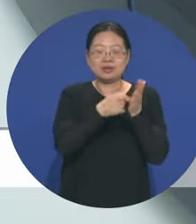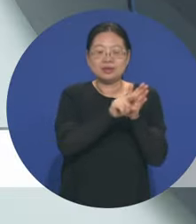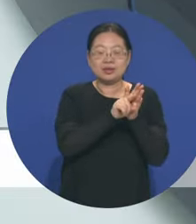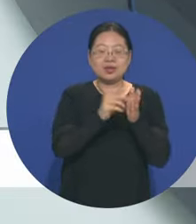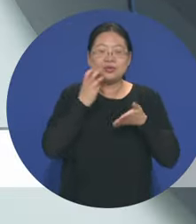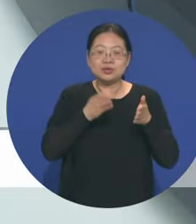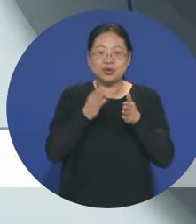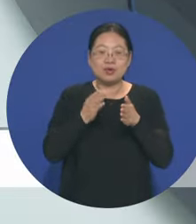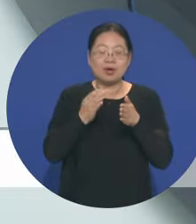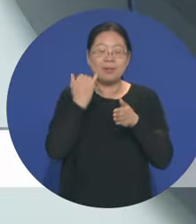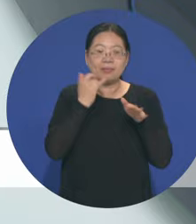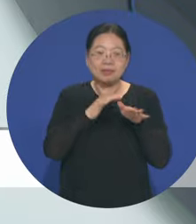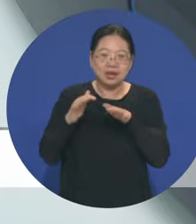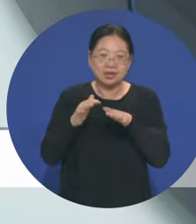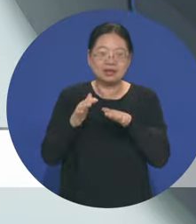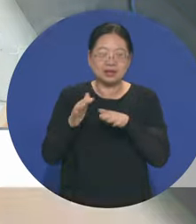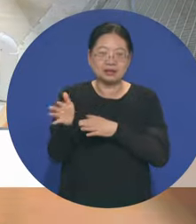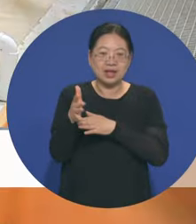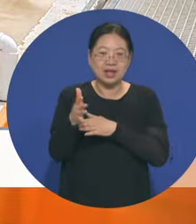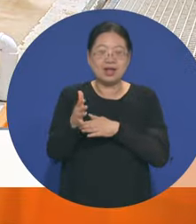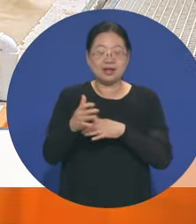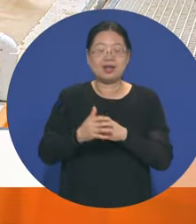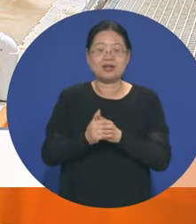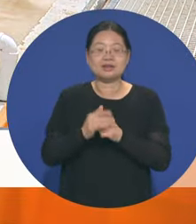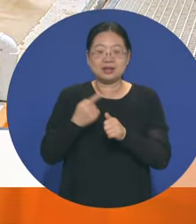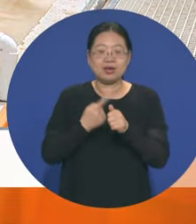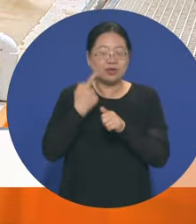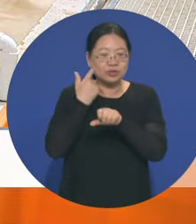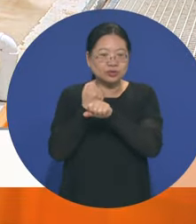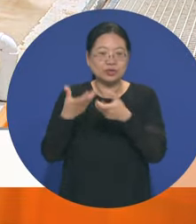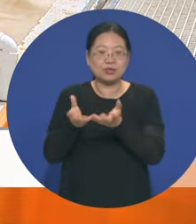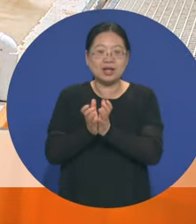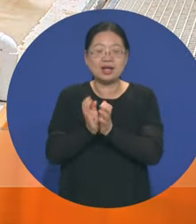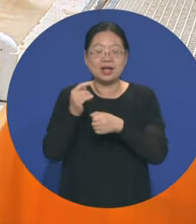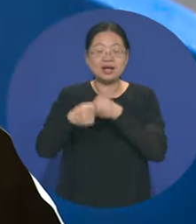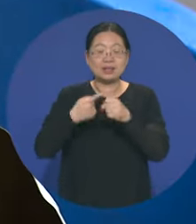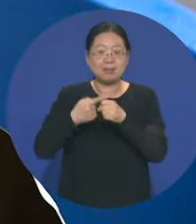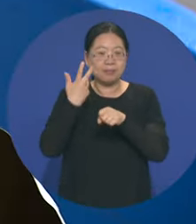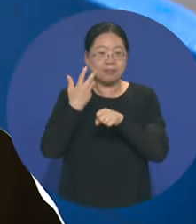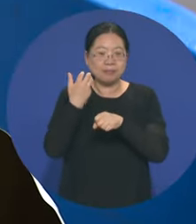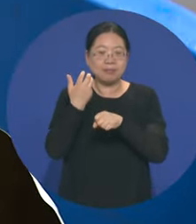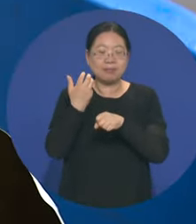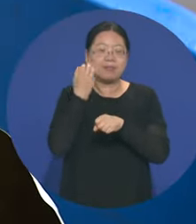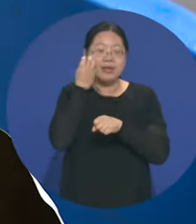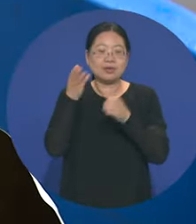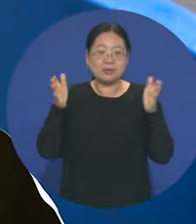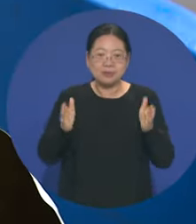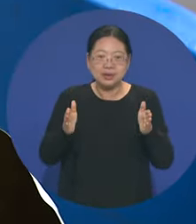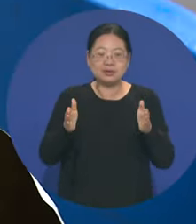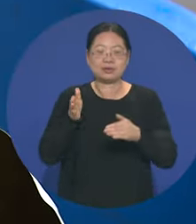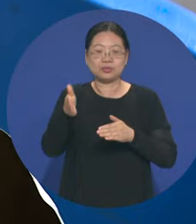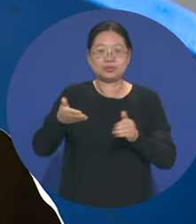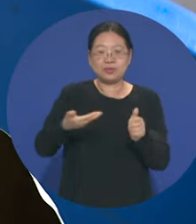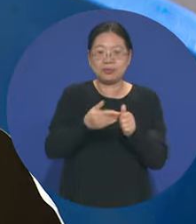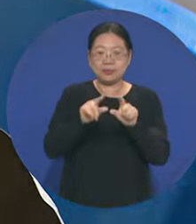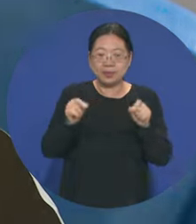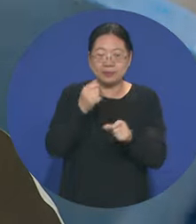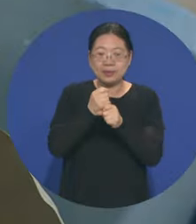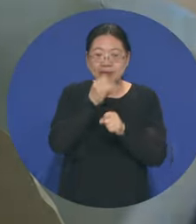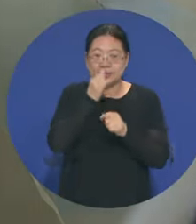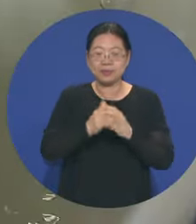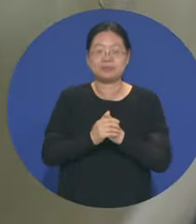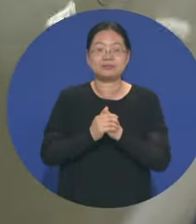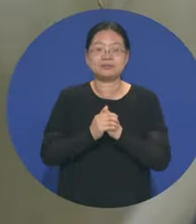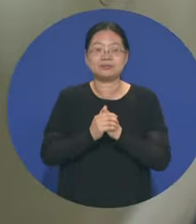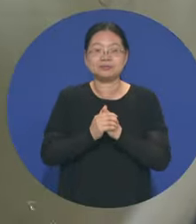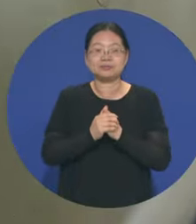경기도 해양수산자원연구소가 연구를 한 지 1년 8개월여 만에 전용 사료 개발에 성공했습니다. 마늘 분말과